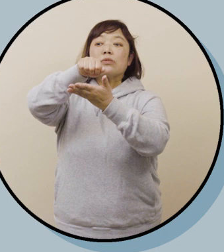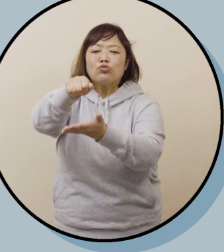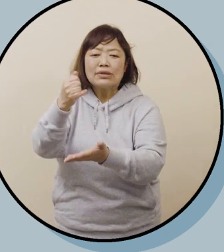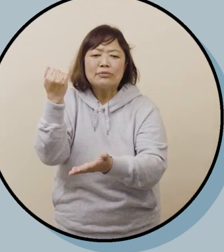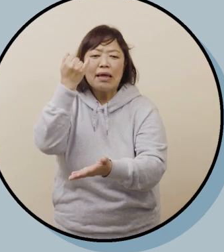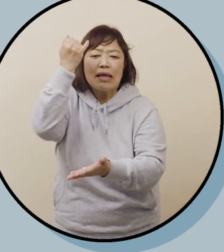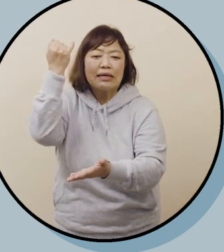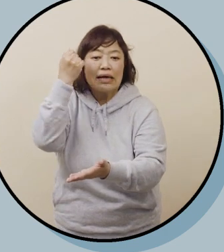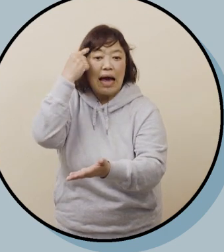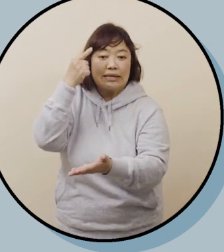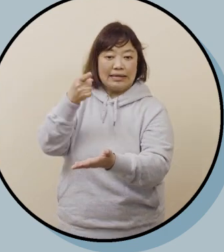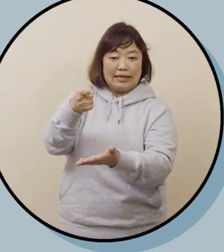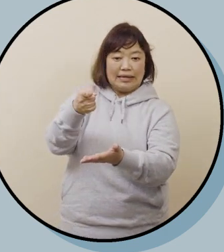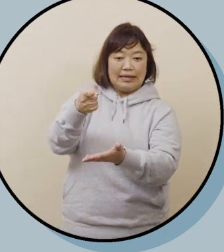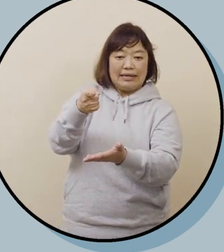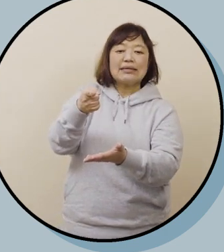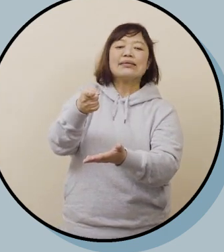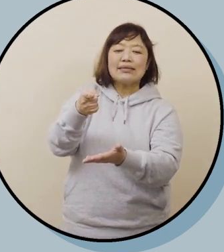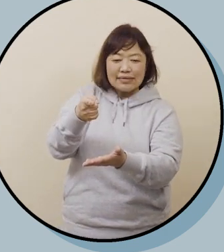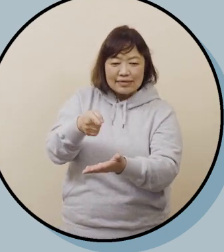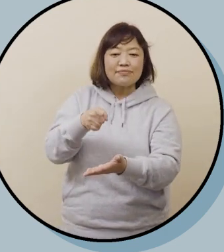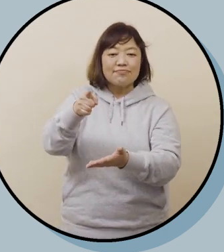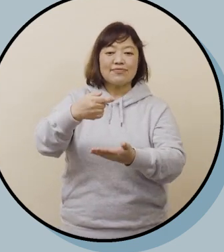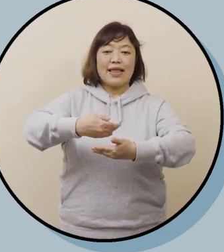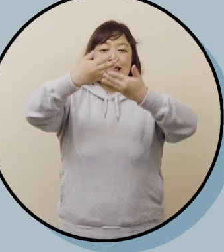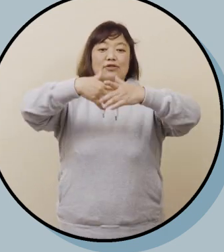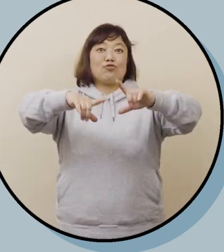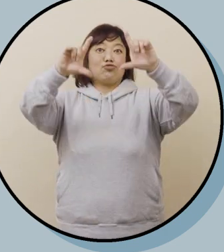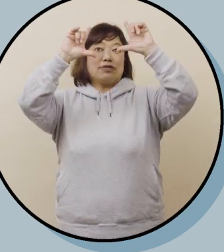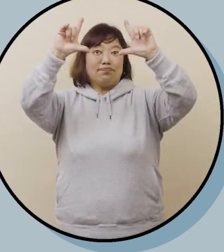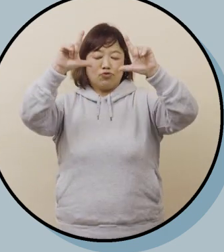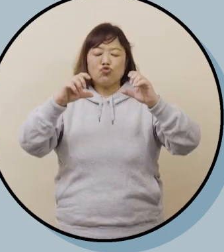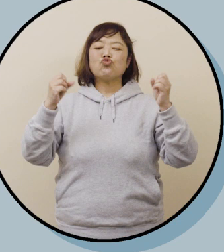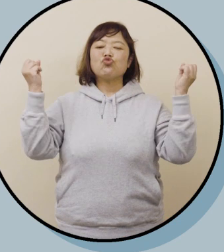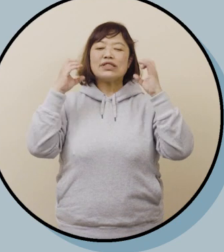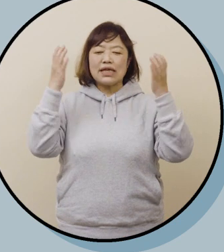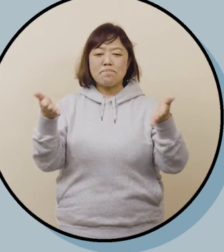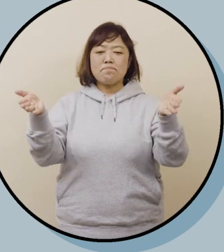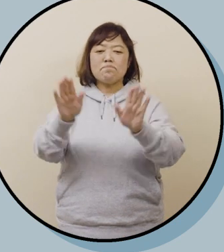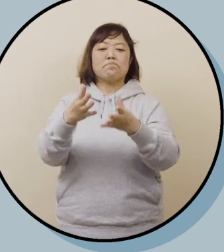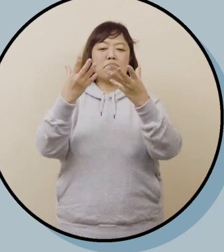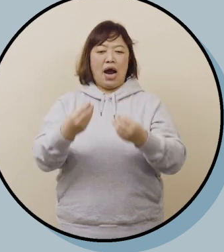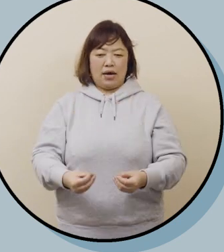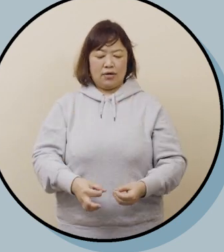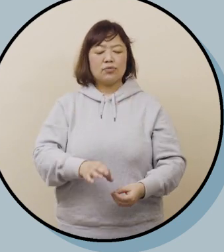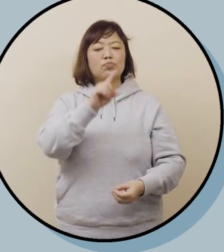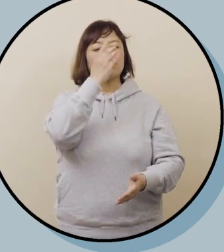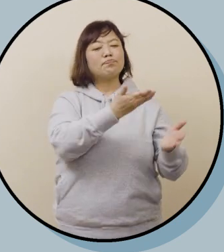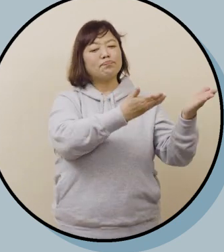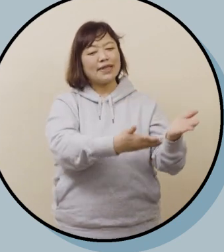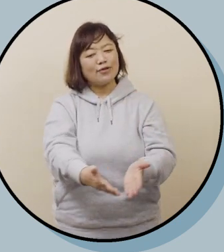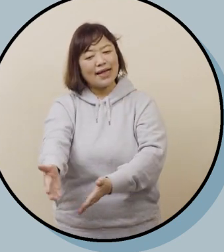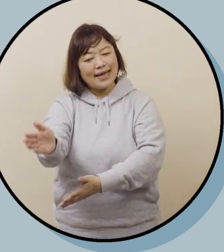劇場を持ち込みますっていう風になってじゃあその映像のスクリーンとスピーカーを設置しまし